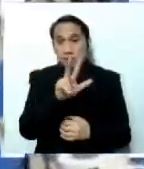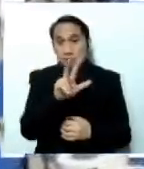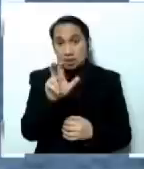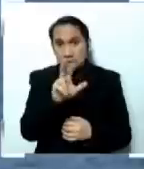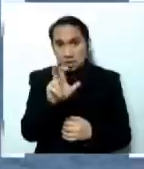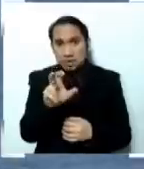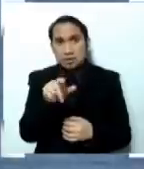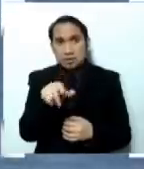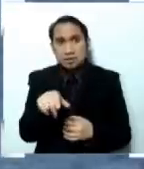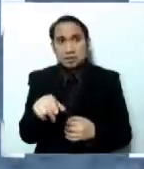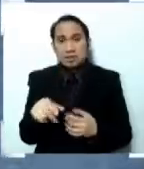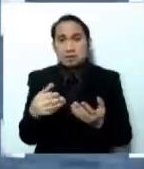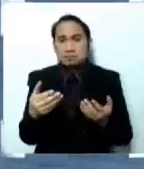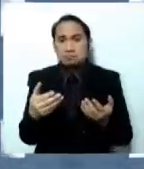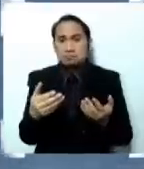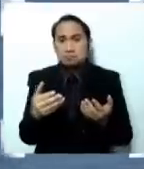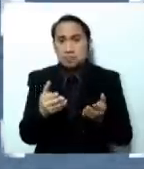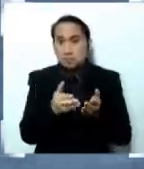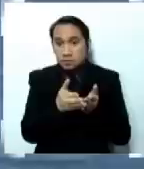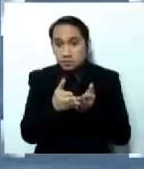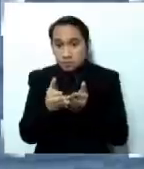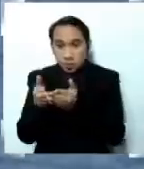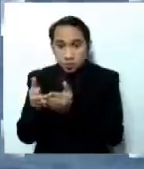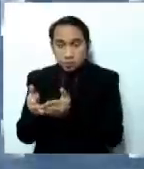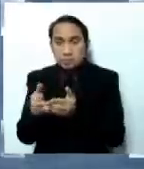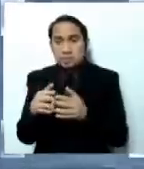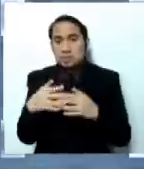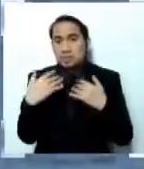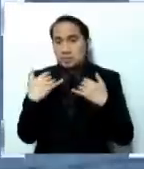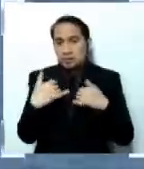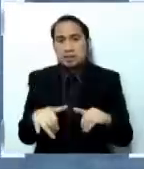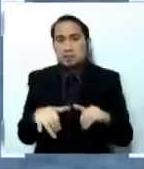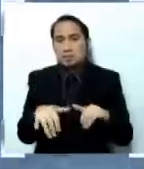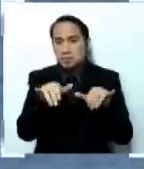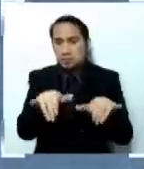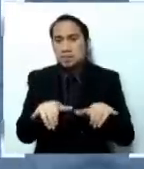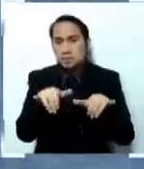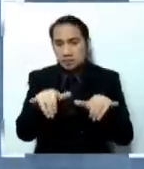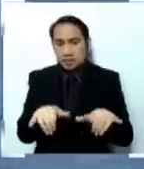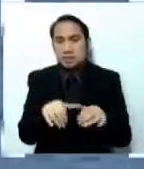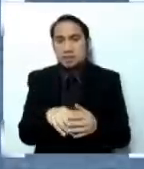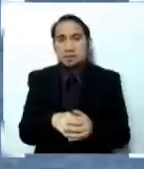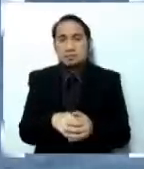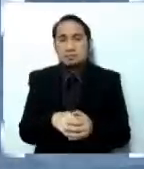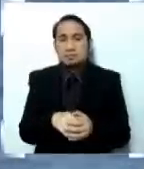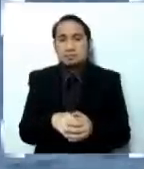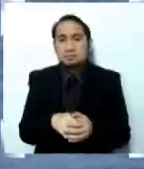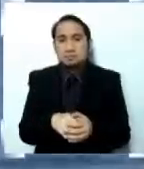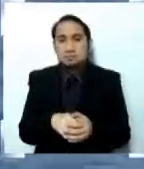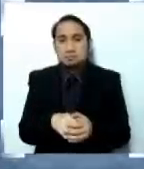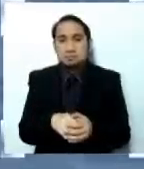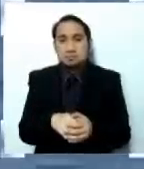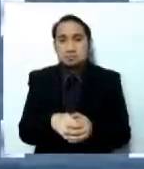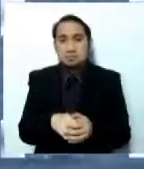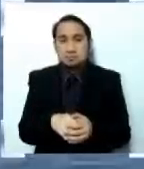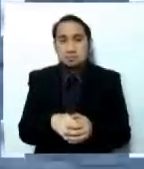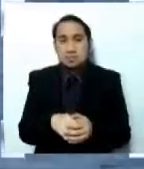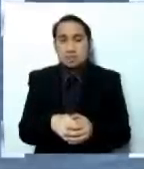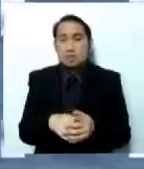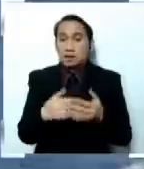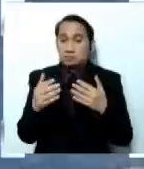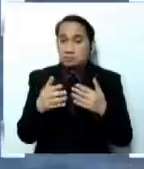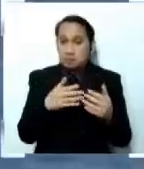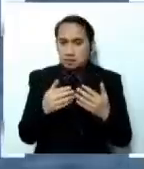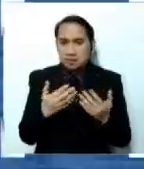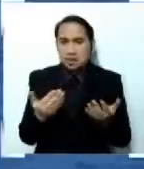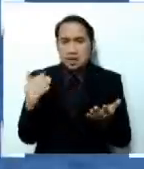Chinese fishing militia ang nananatili sa loob ng exclusive economic zone at inaangking teritoryo ng Pilipinas, sa kabila ng